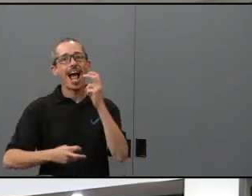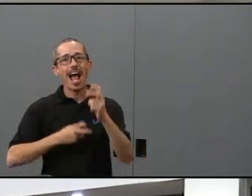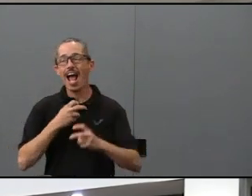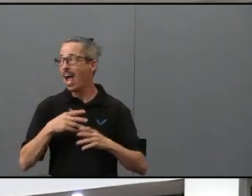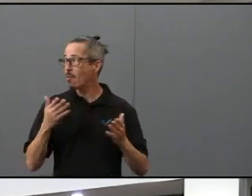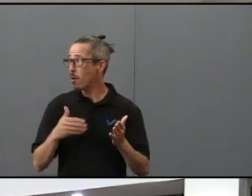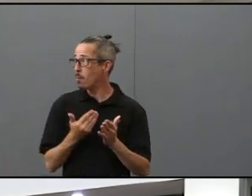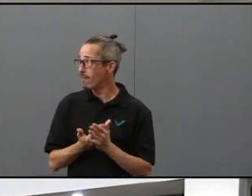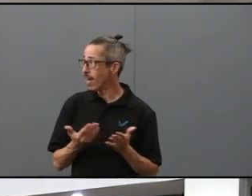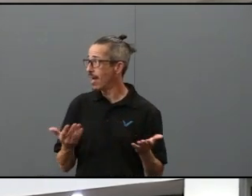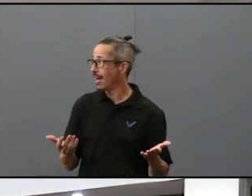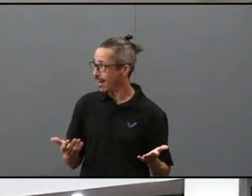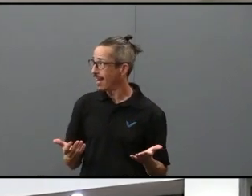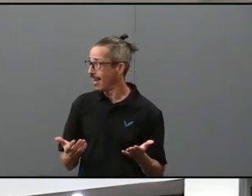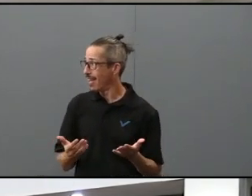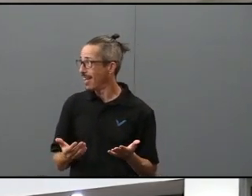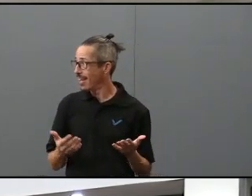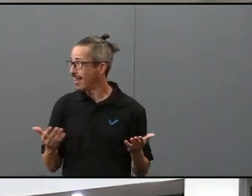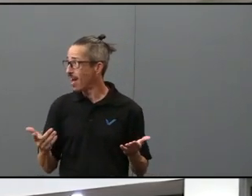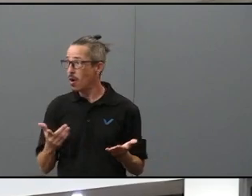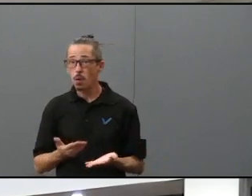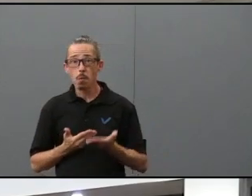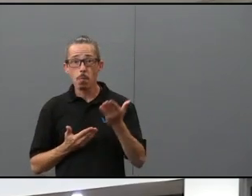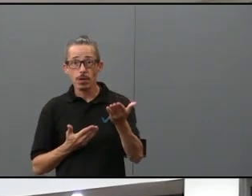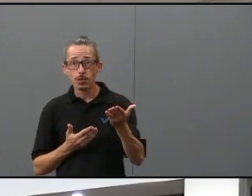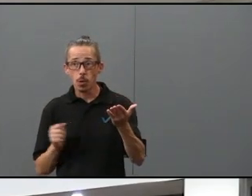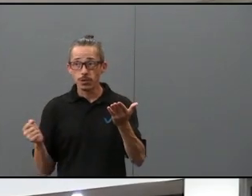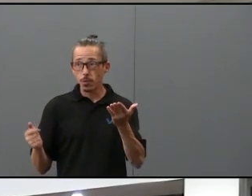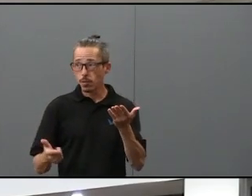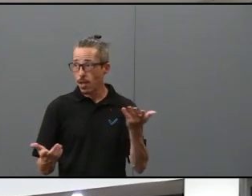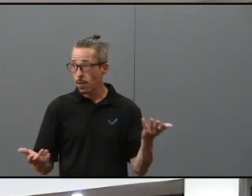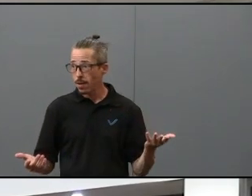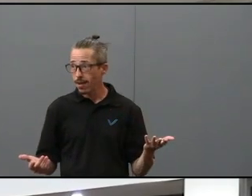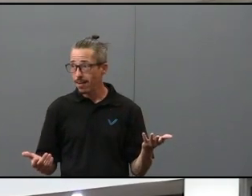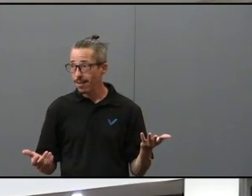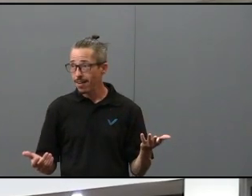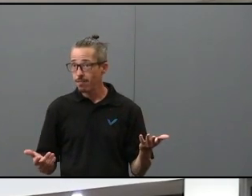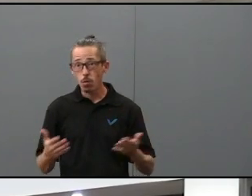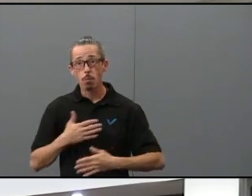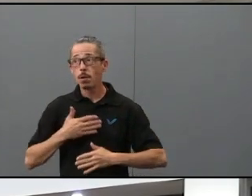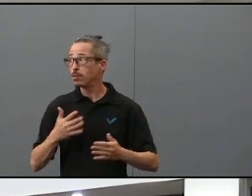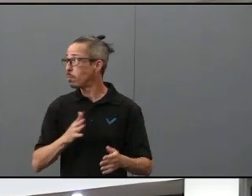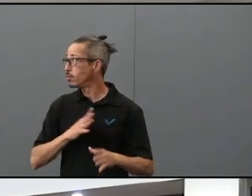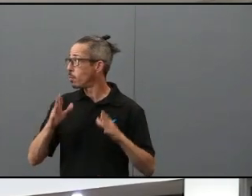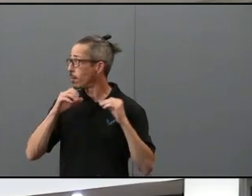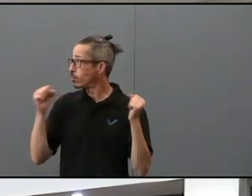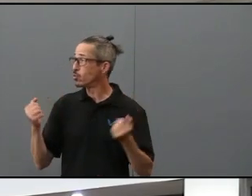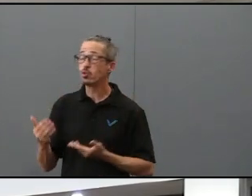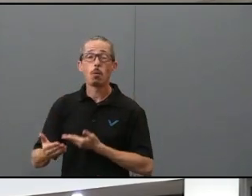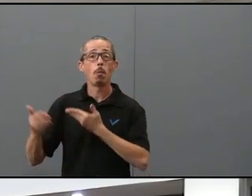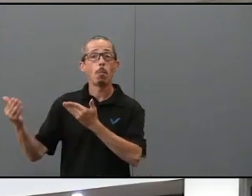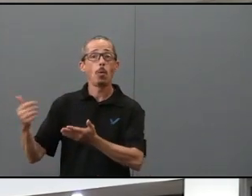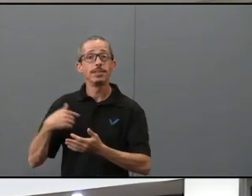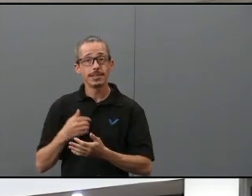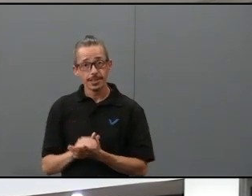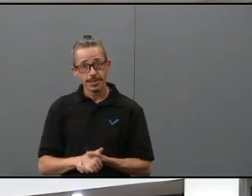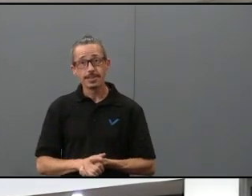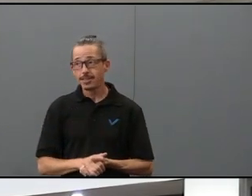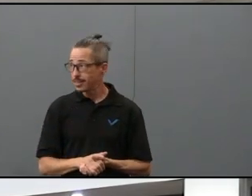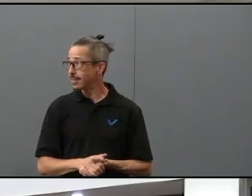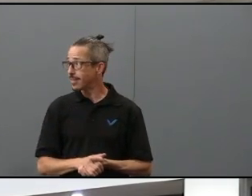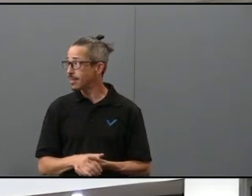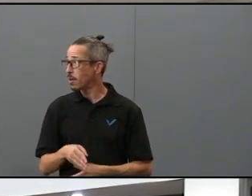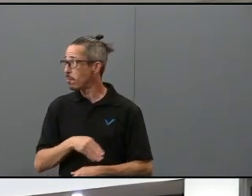pas encore bien est-ce y a un proposeur un appuur avec imm plaisir monsieur Président je propose merci beaucoup monsieur le ma